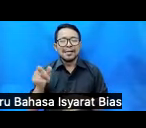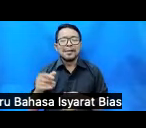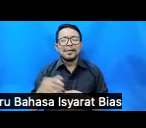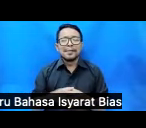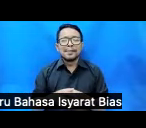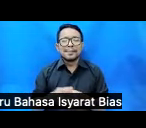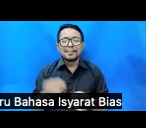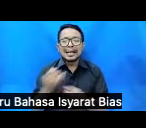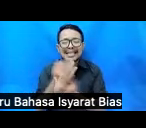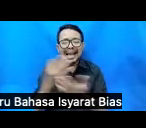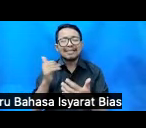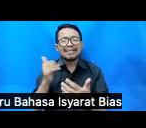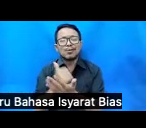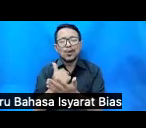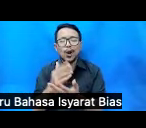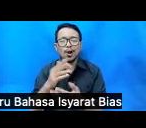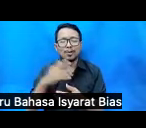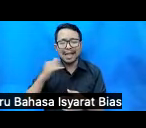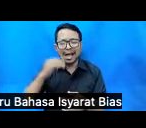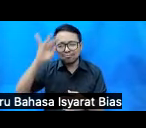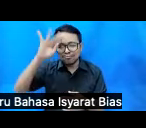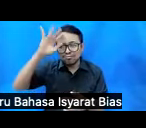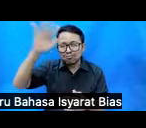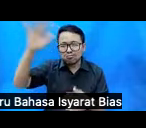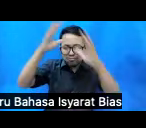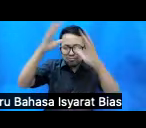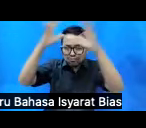nyata bagaimana ruang publik itu akan terbentuk.